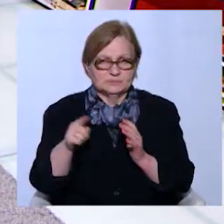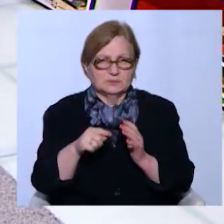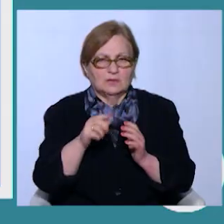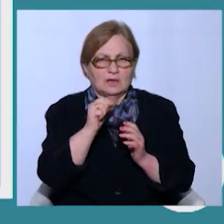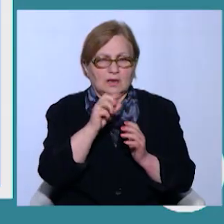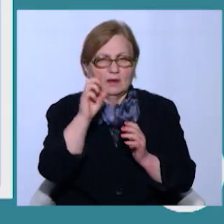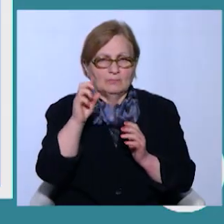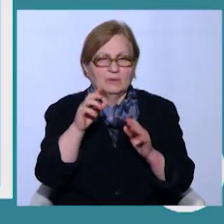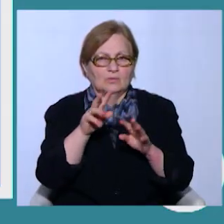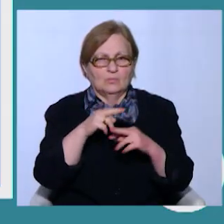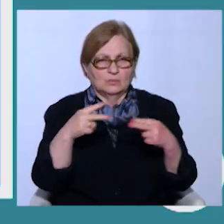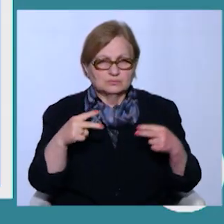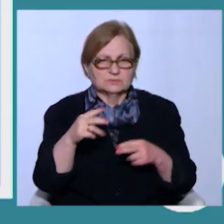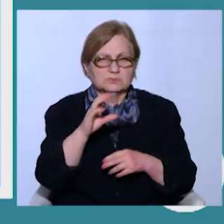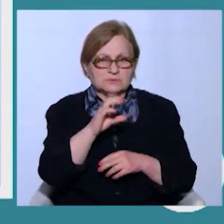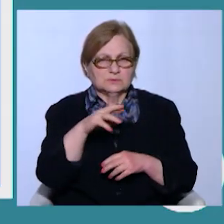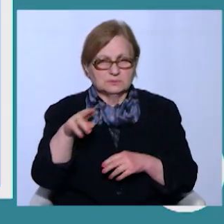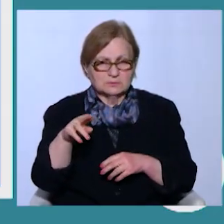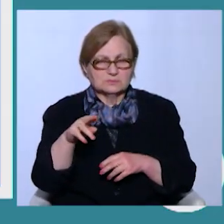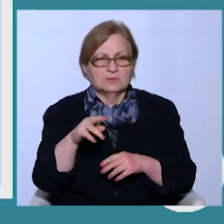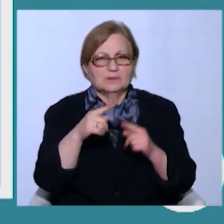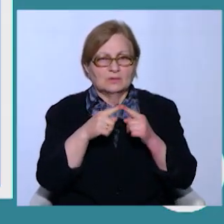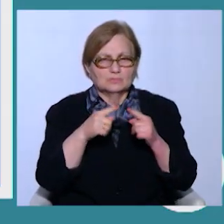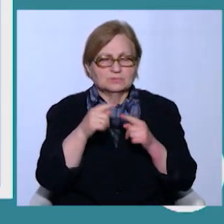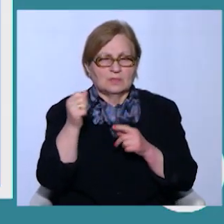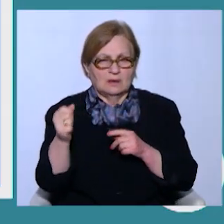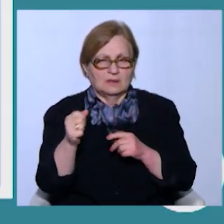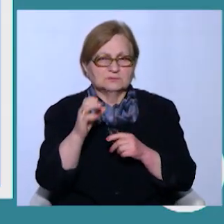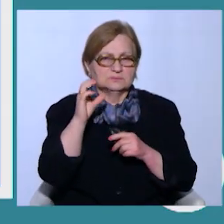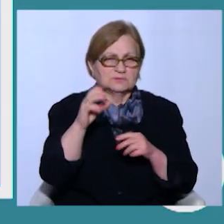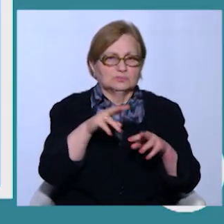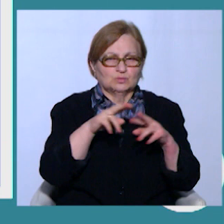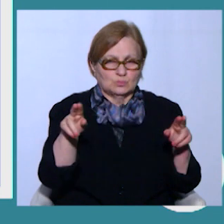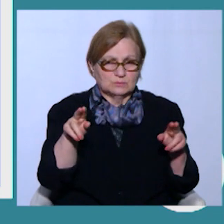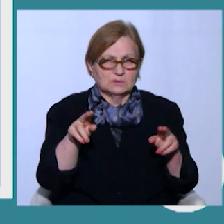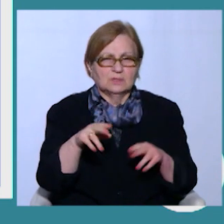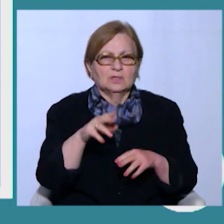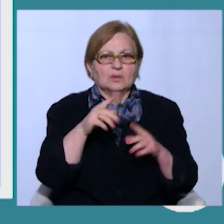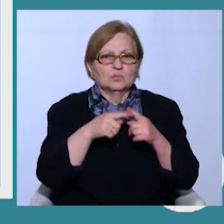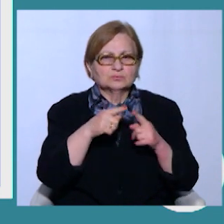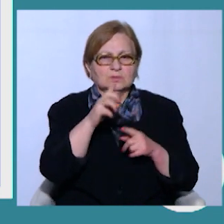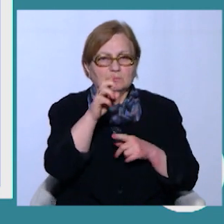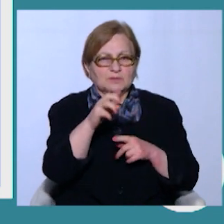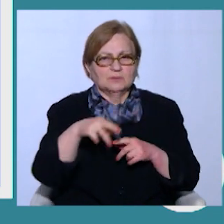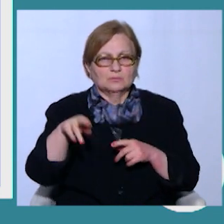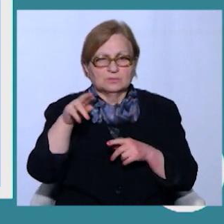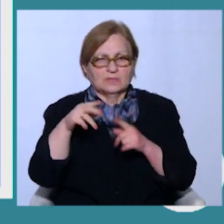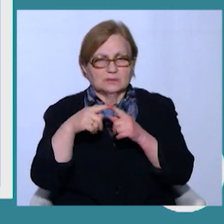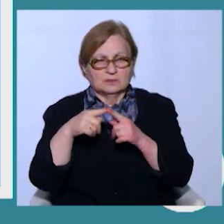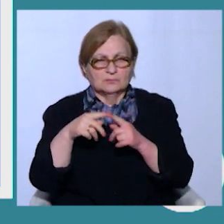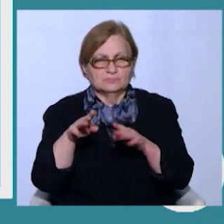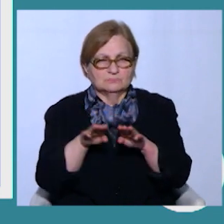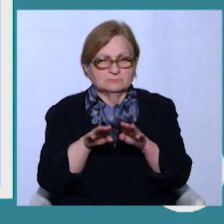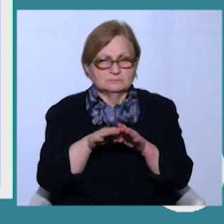უდრის CD-ს, BC უდრის AD-ს, კუთხე A და კუთხე C ტოლია, კუთხე B და კუთხე D ტოლია,